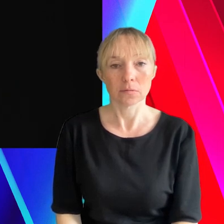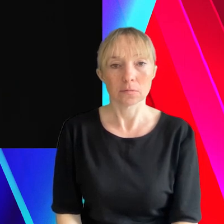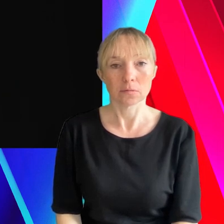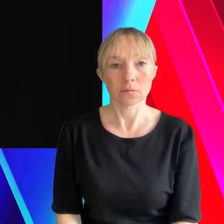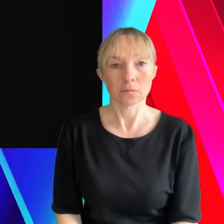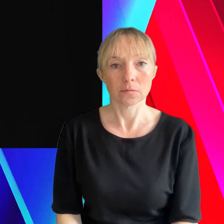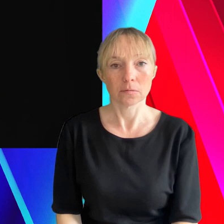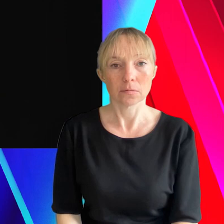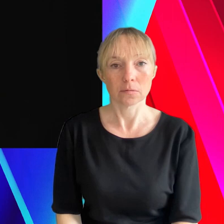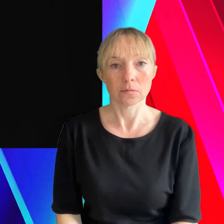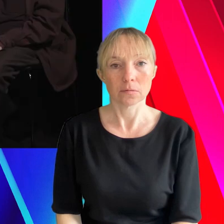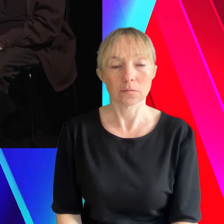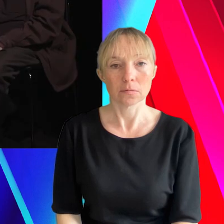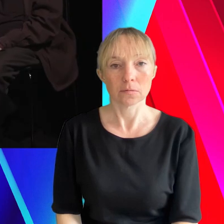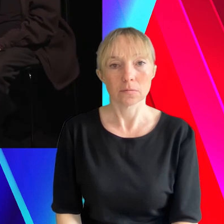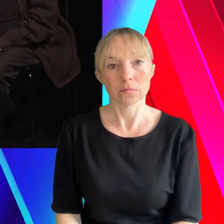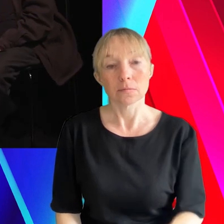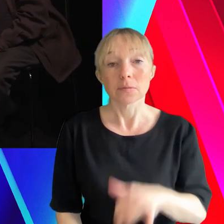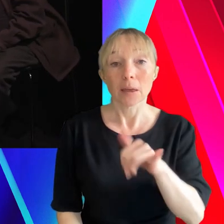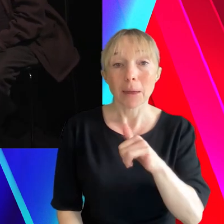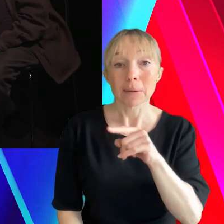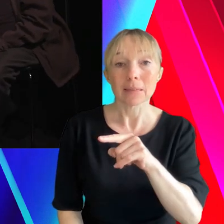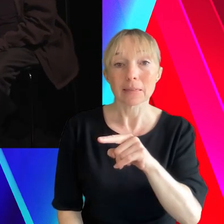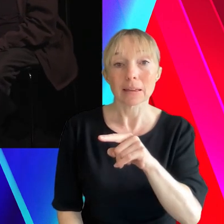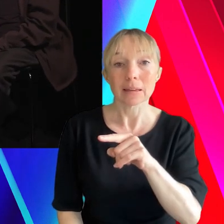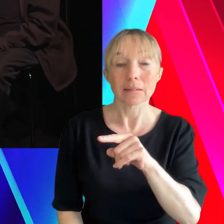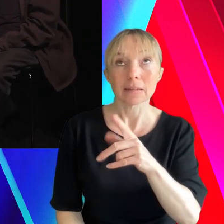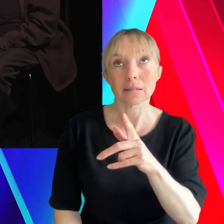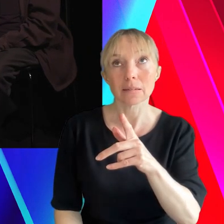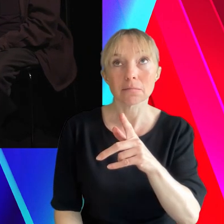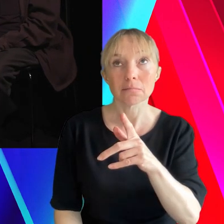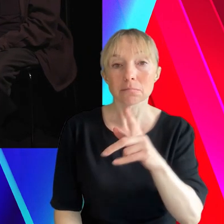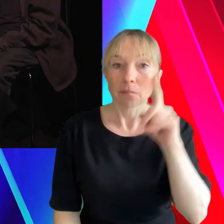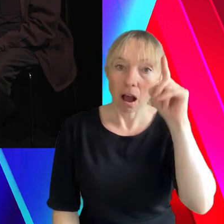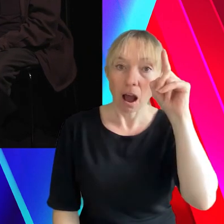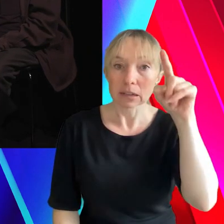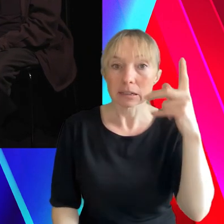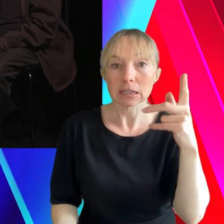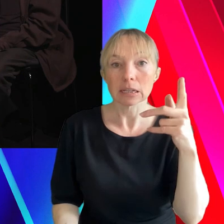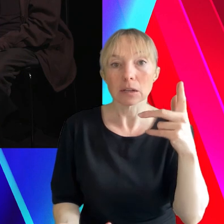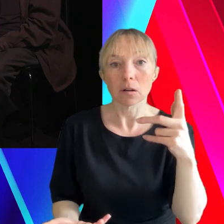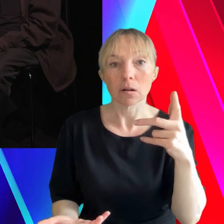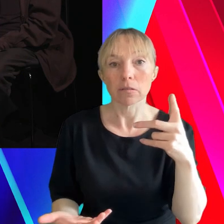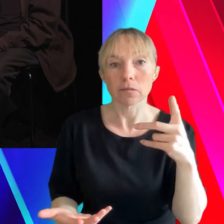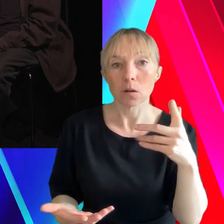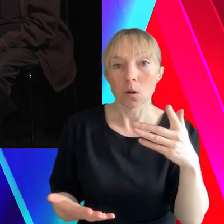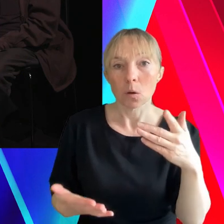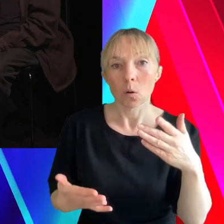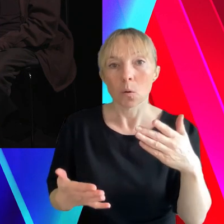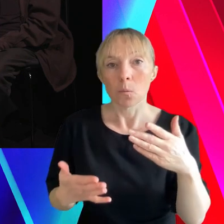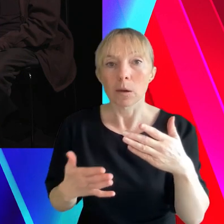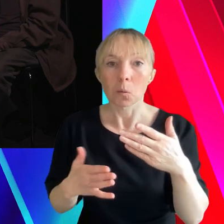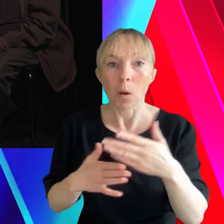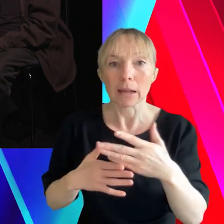به این کانسپت یه کاری بکنم. And maybe this idea of working about the taste for heroes in society is